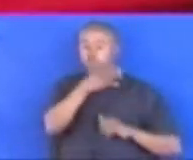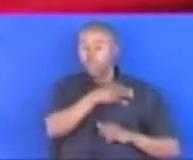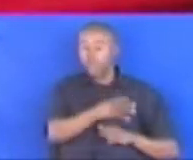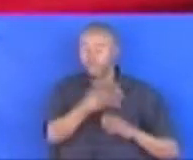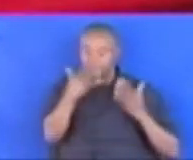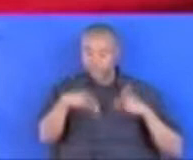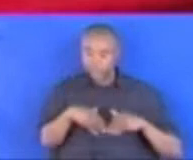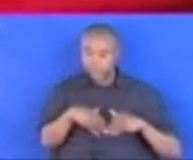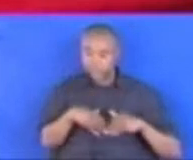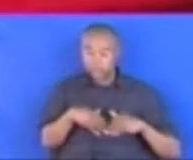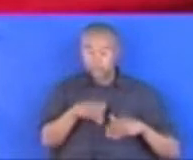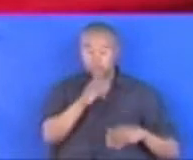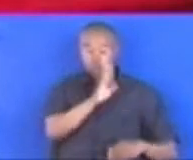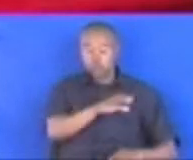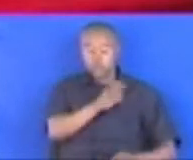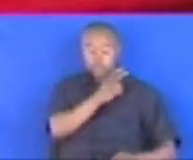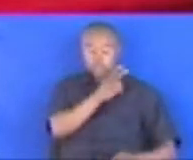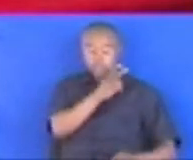mwaka wa fedha